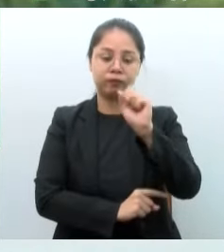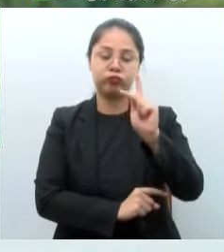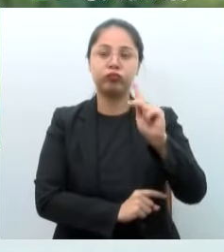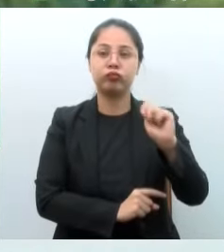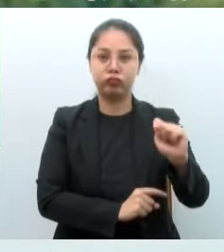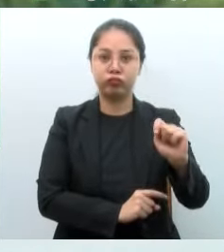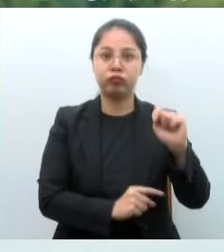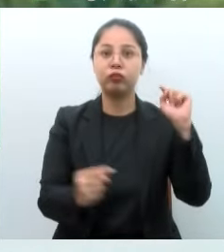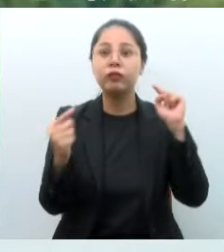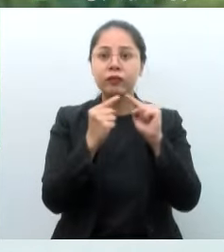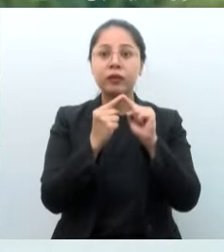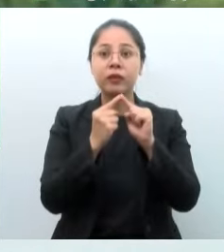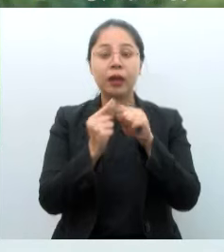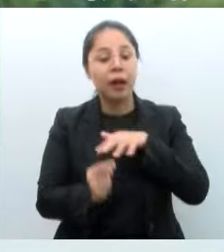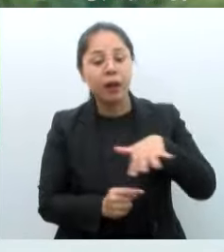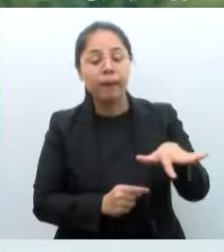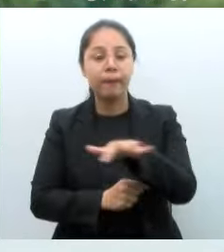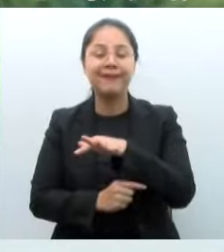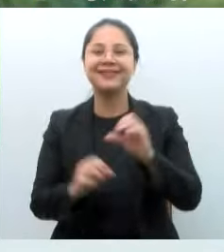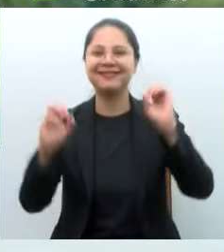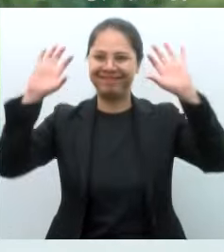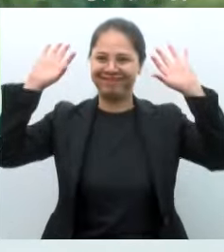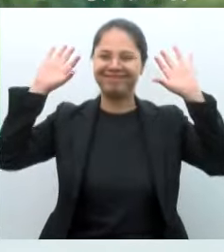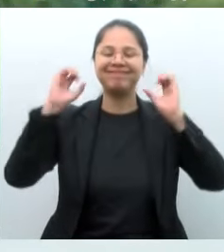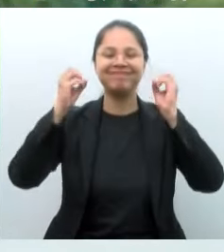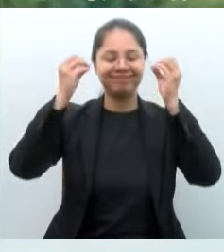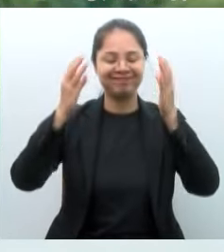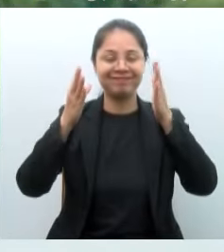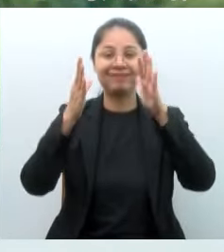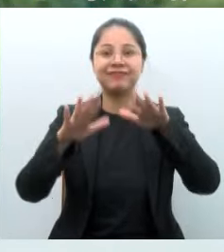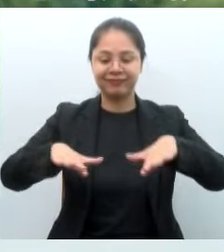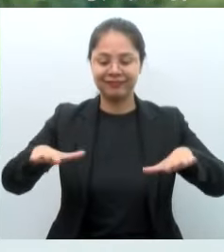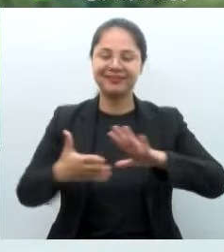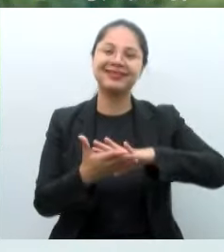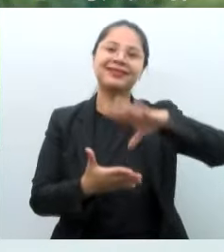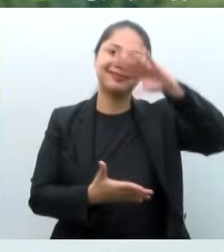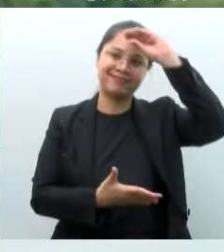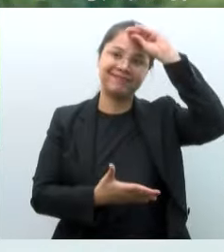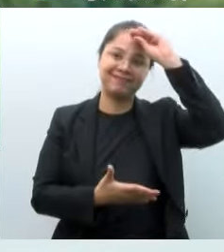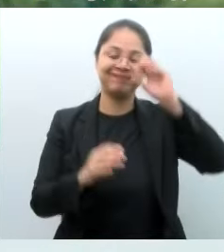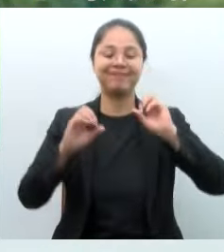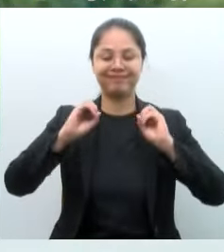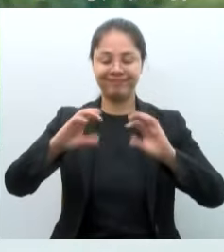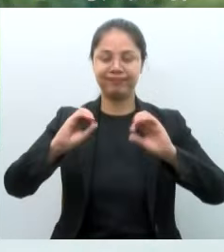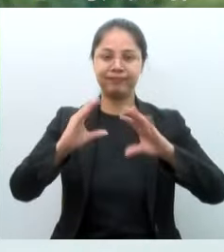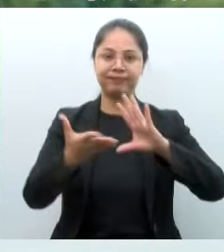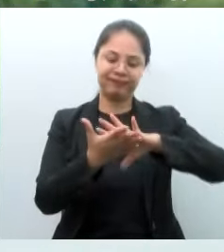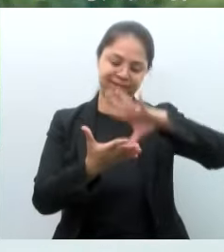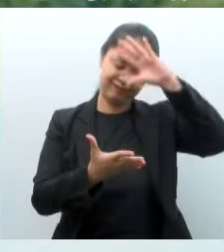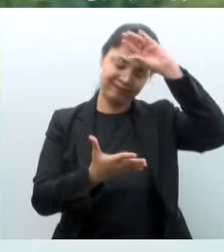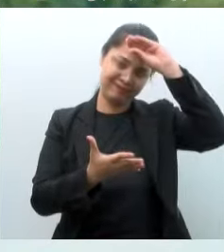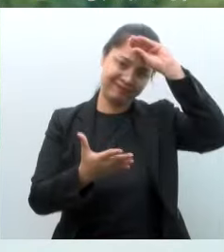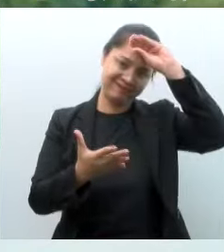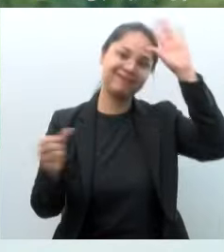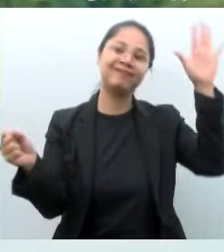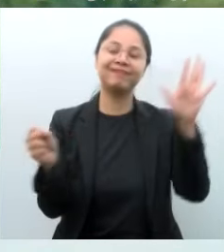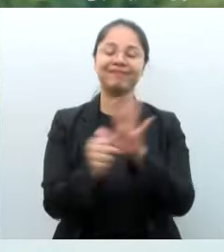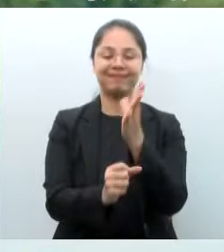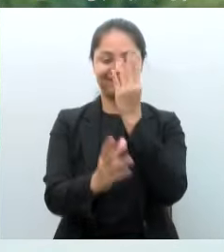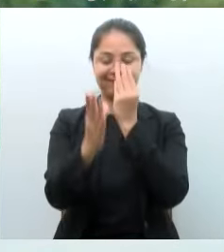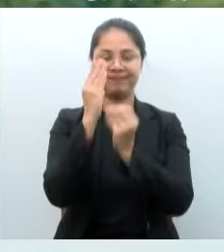ะทำให้ข้าราชการครูเหล่านี้หรือนักเรียนของเราได้รับการเรียนการสอนนะครับอย่างเต็มความรู้ความสามารถของนักเรียนนะ